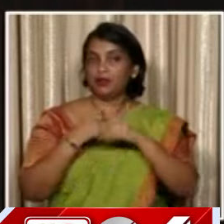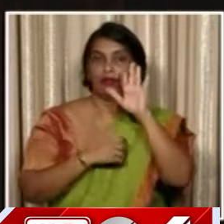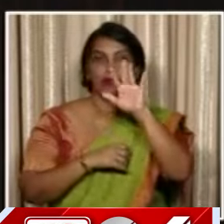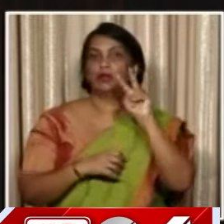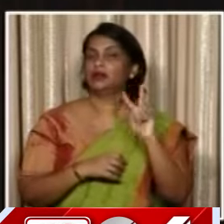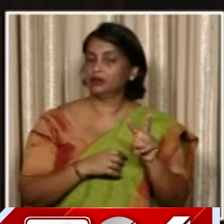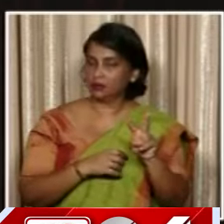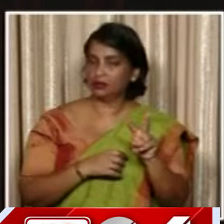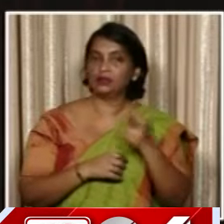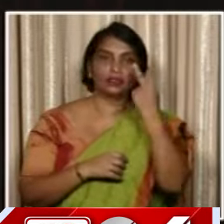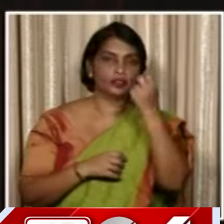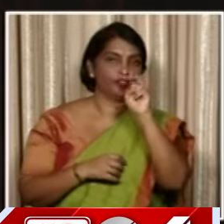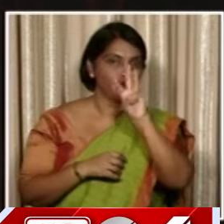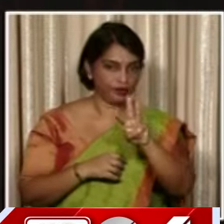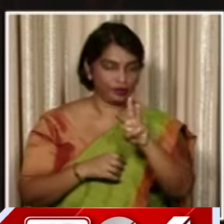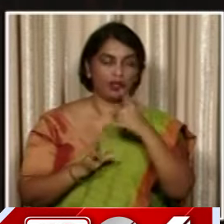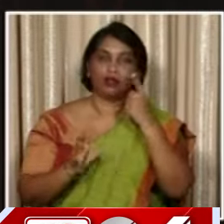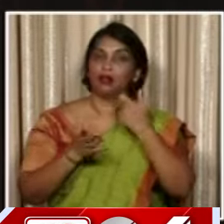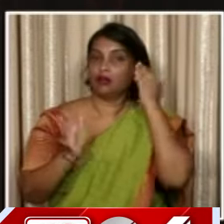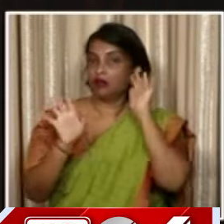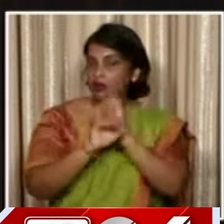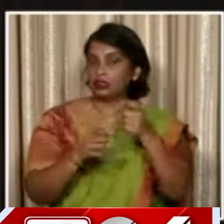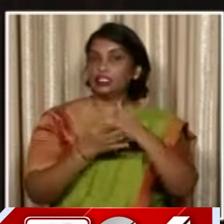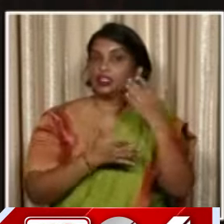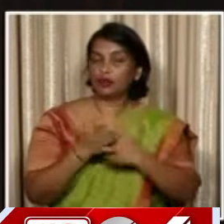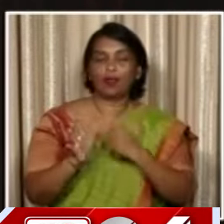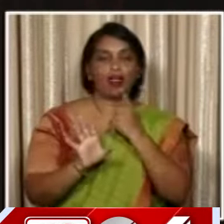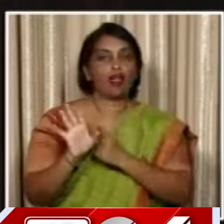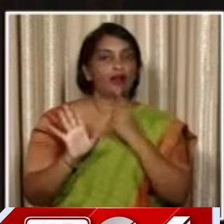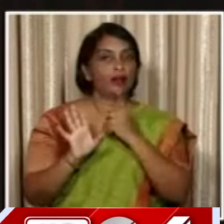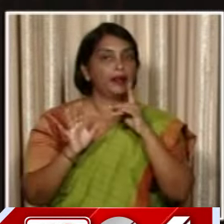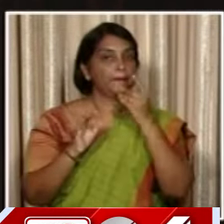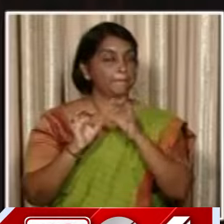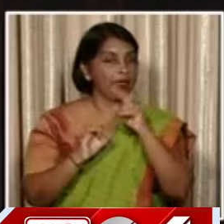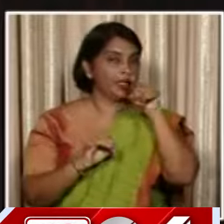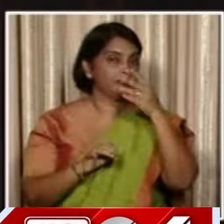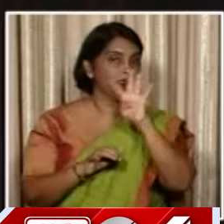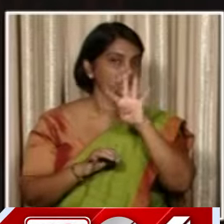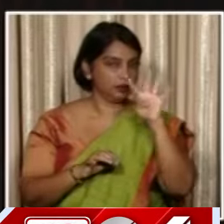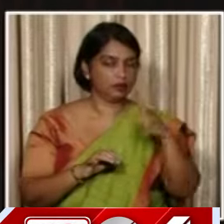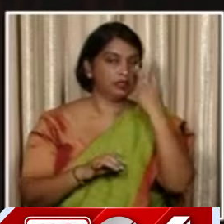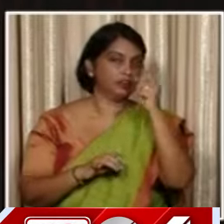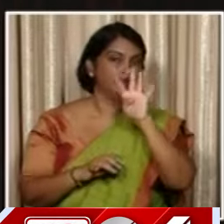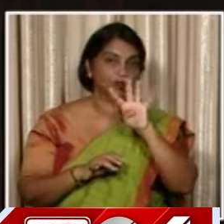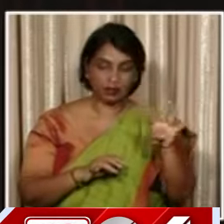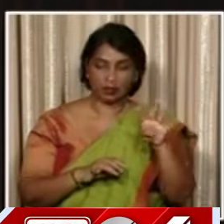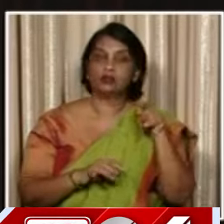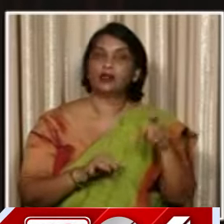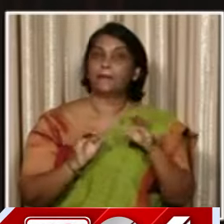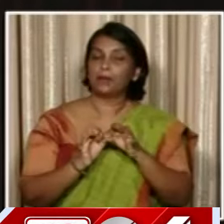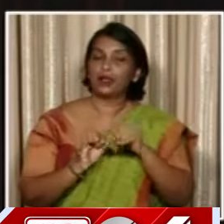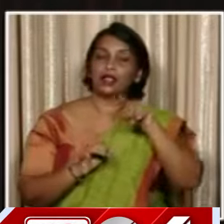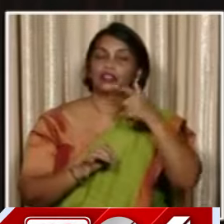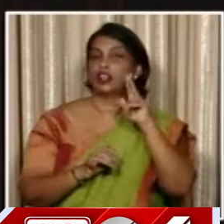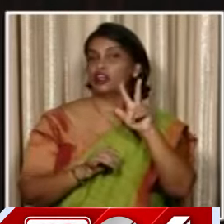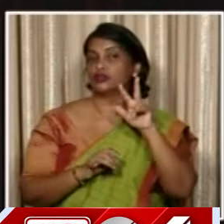52ක 2023දී වාර්තා කළ ආදායම රුපියල් බිලියන 144යි. හැබැයි 2024දී බිලියන